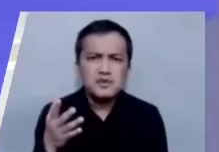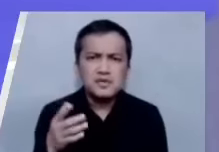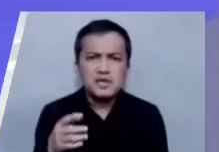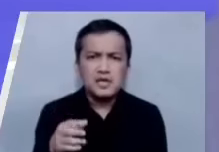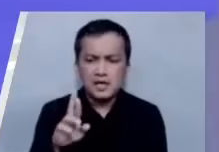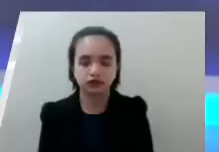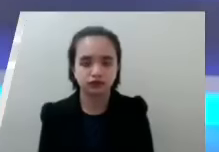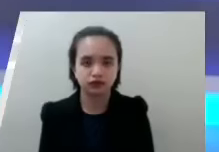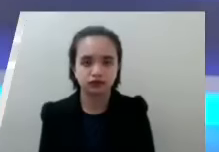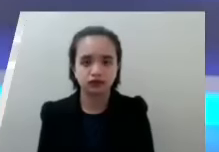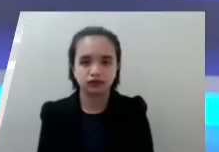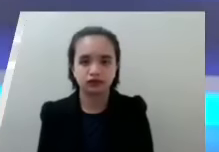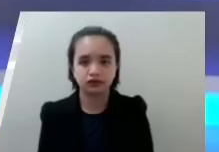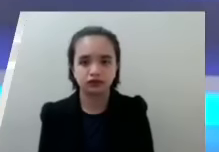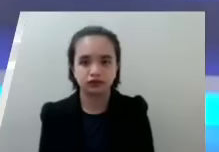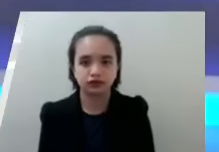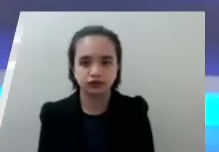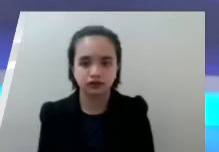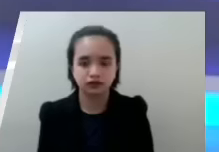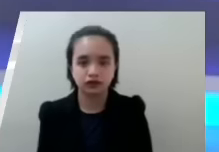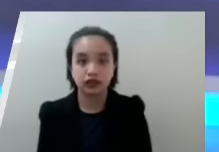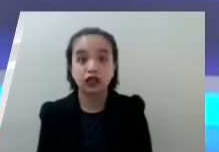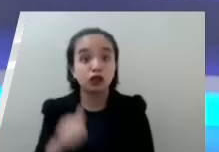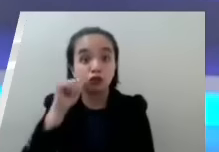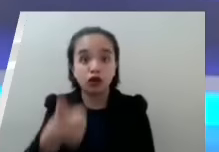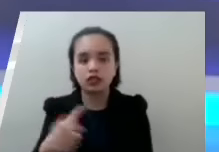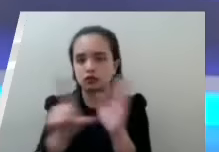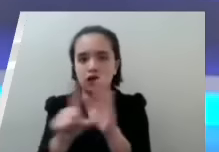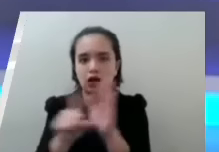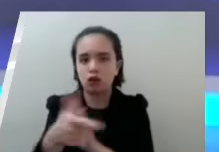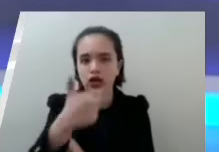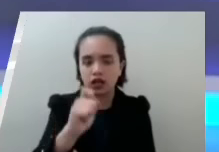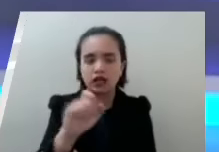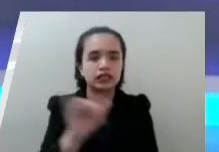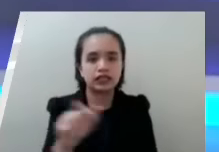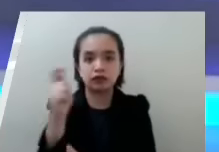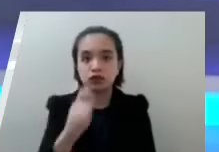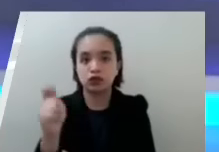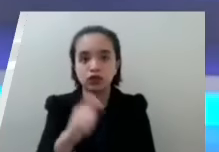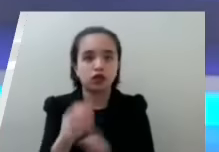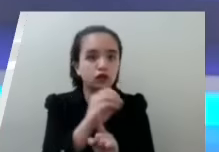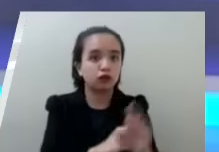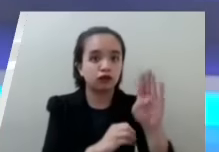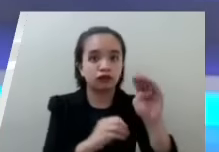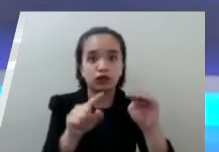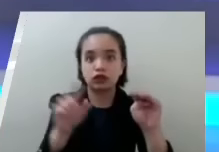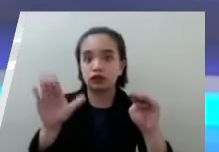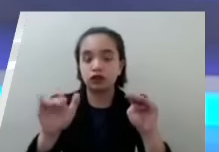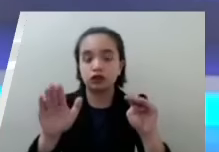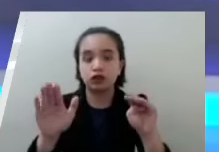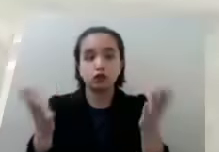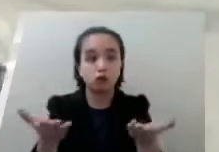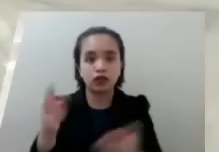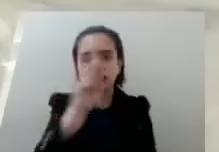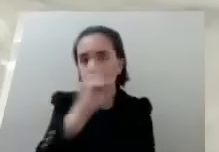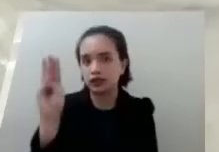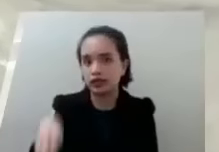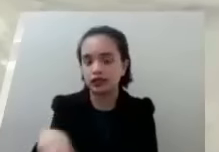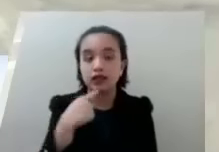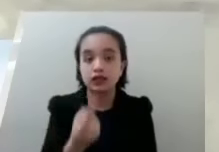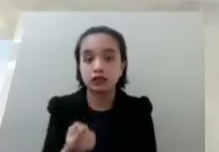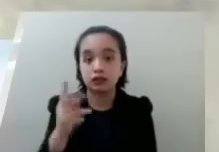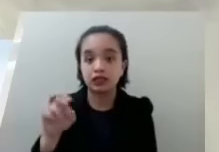drug war. May gun ban po bukas at sa Martes, October 14 to 15 sa buong Metro Manila. Ayon sa NCRPO, para ito